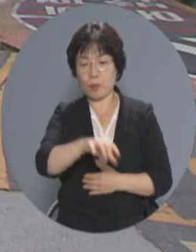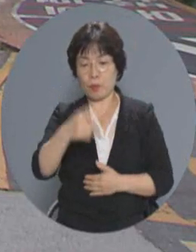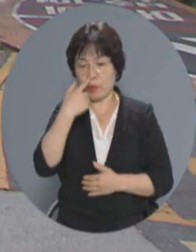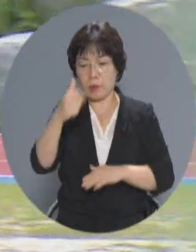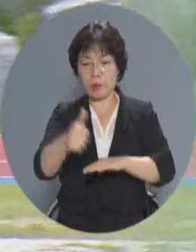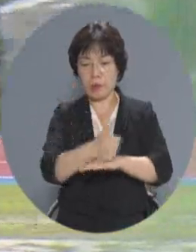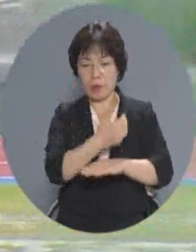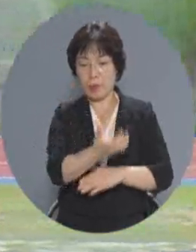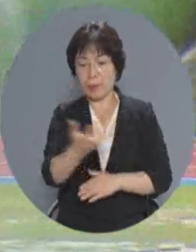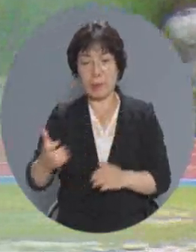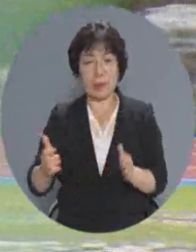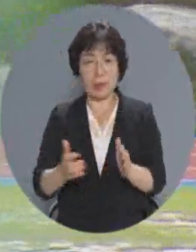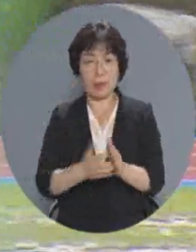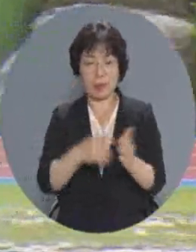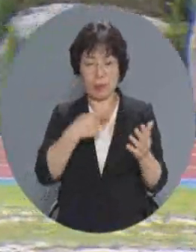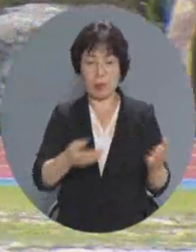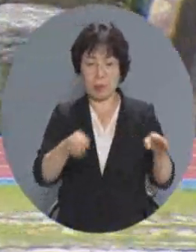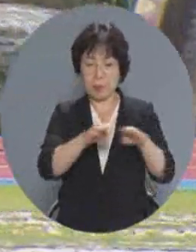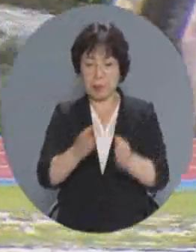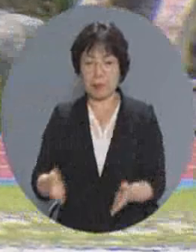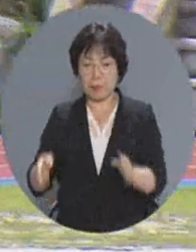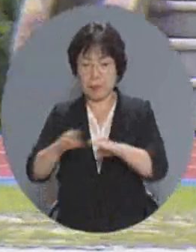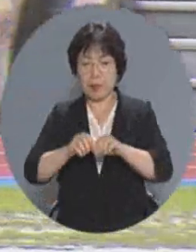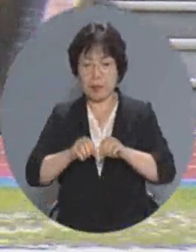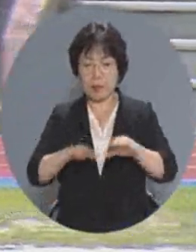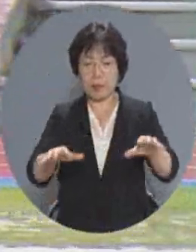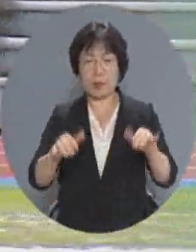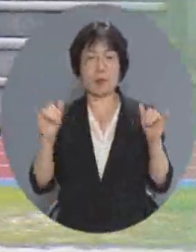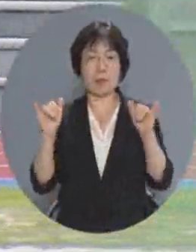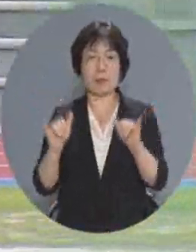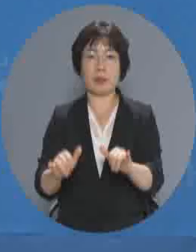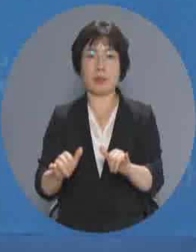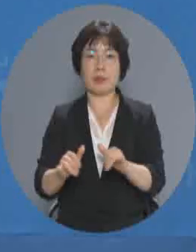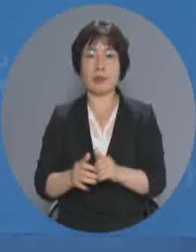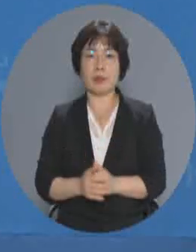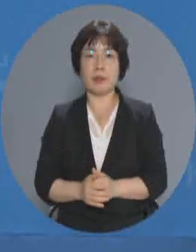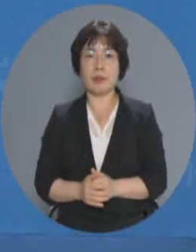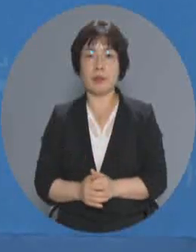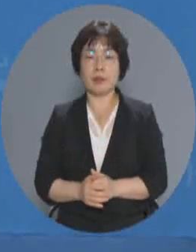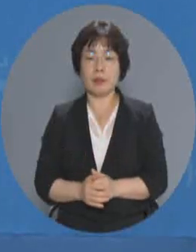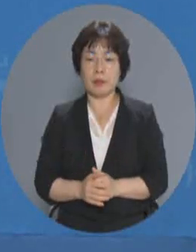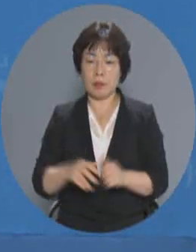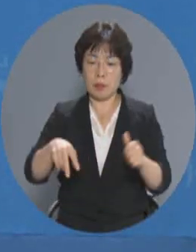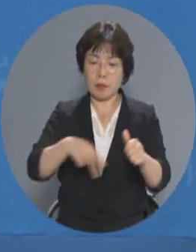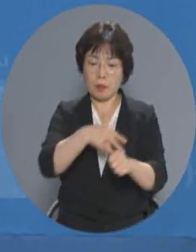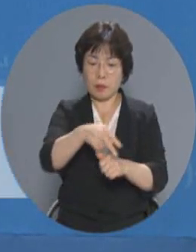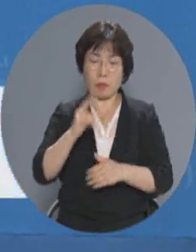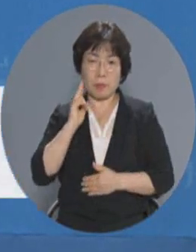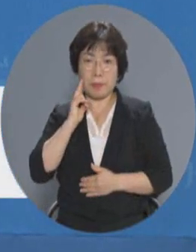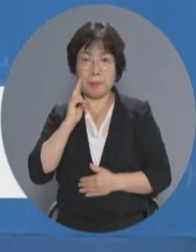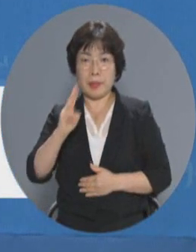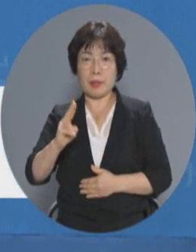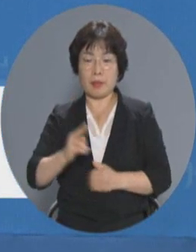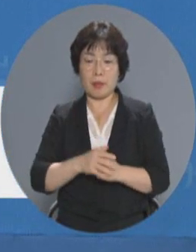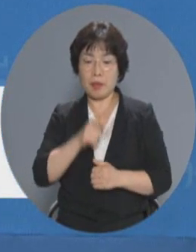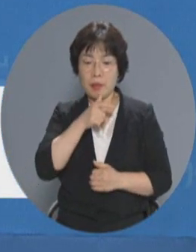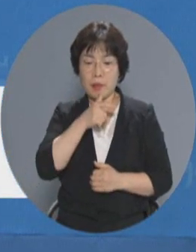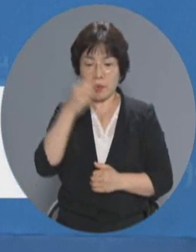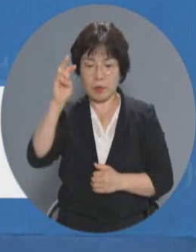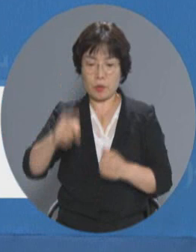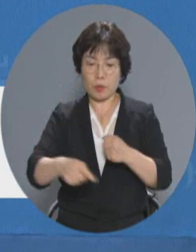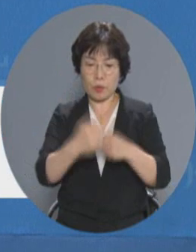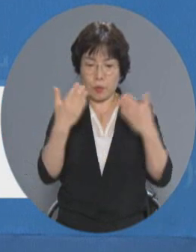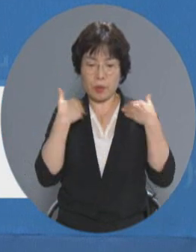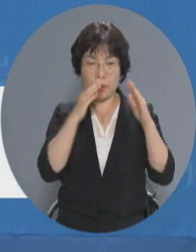것을 파악하고 교육시설 내 전파를 우려하고 있습니다. 상황이 심각한 만큼 여촌 초등학교